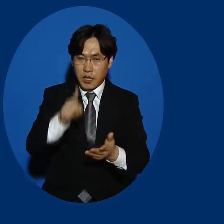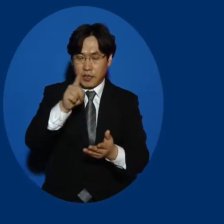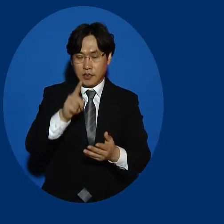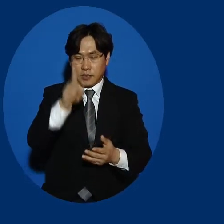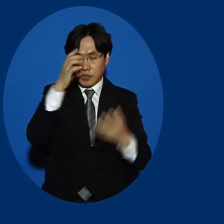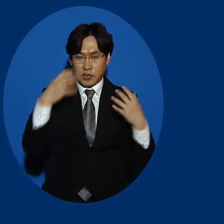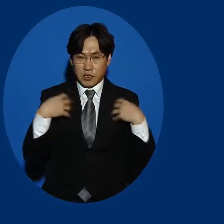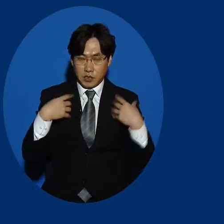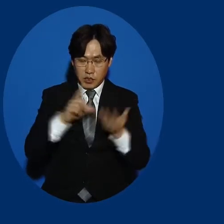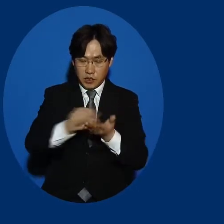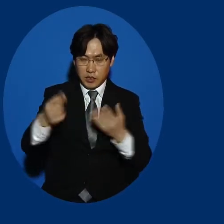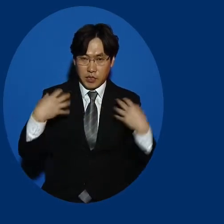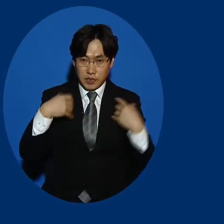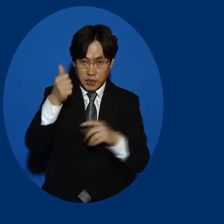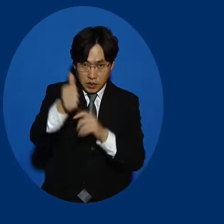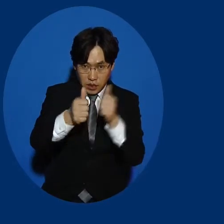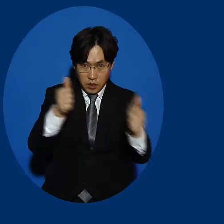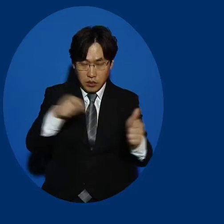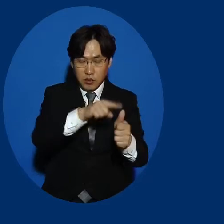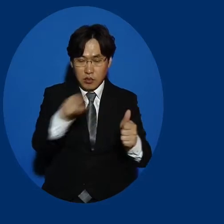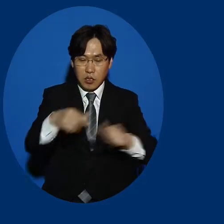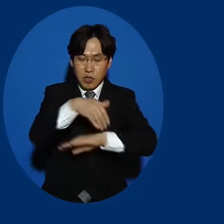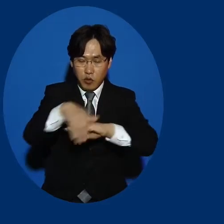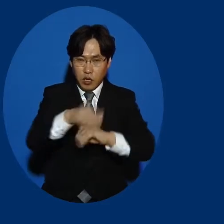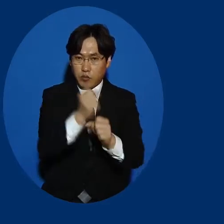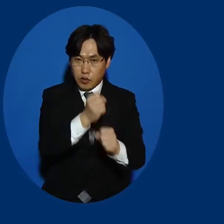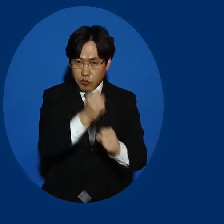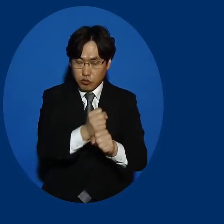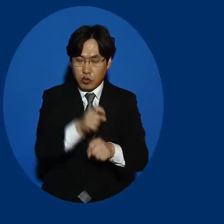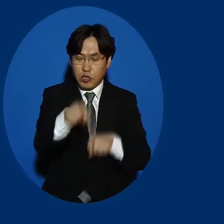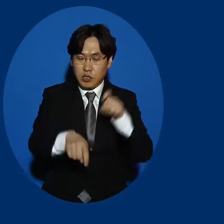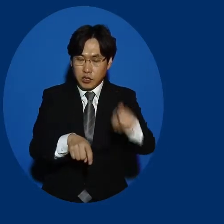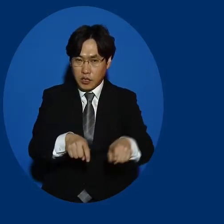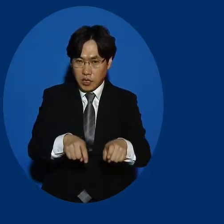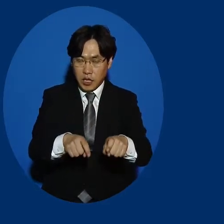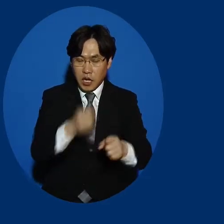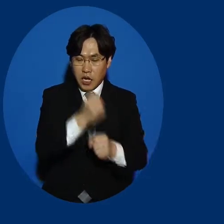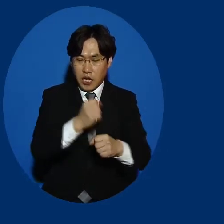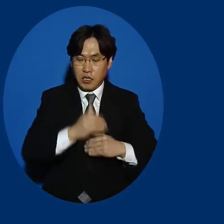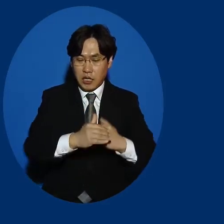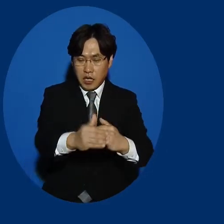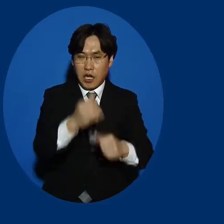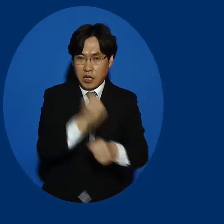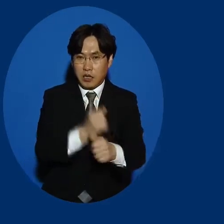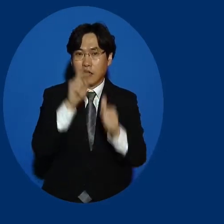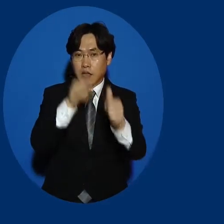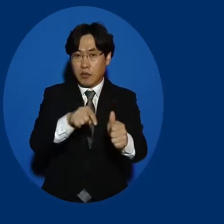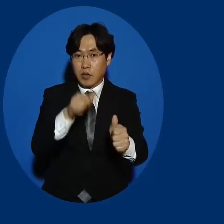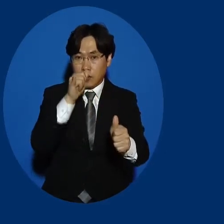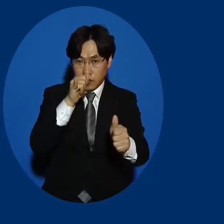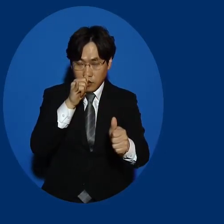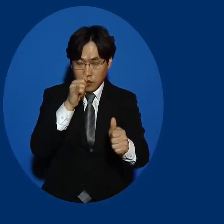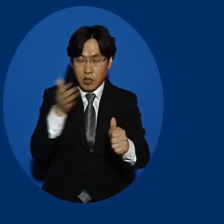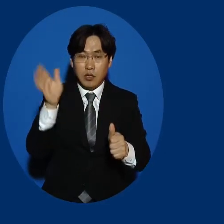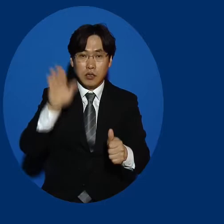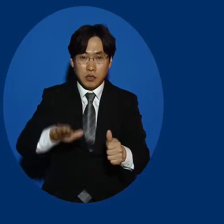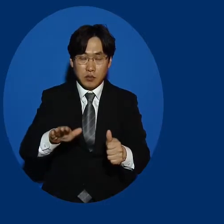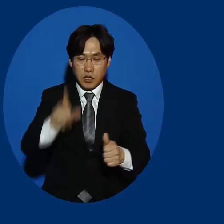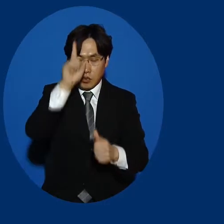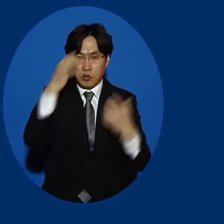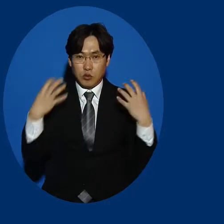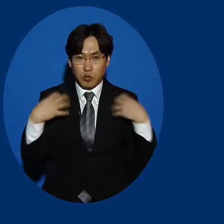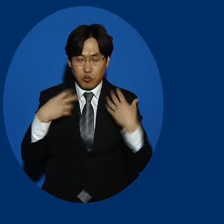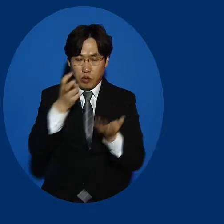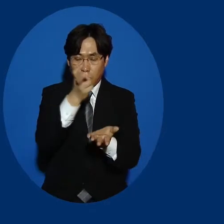장애인 평생교육을 위해서 계획을 세우고 시행해야 한다고 했습니다. 그러나